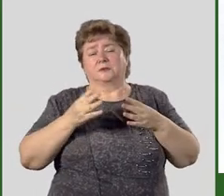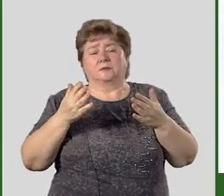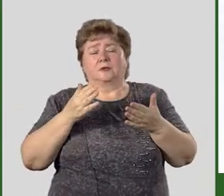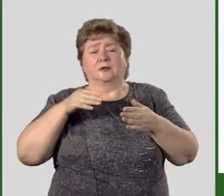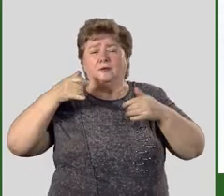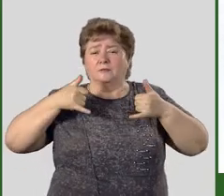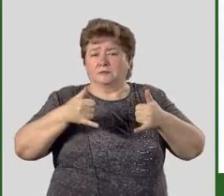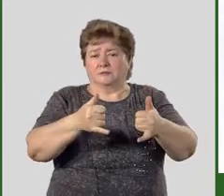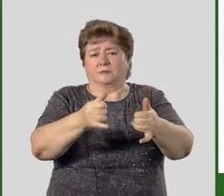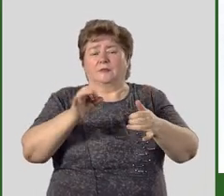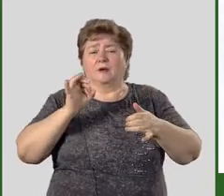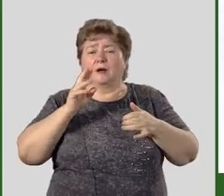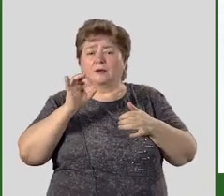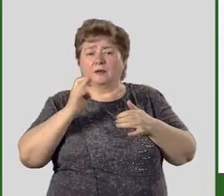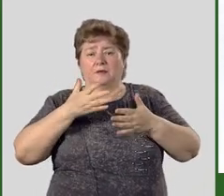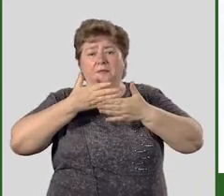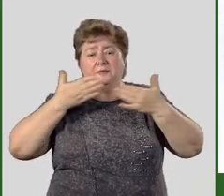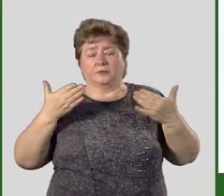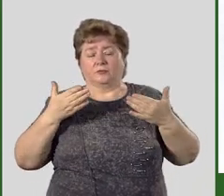имеет стока в океан.